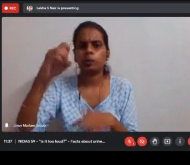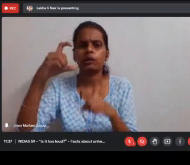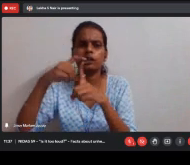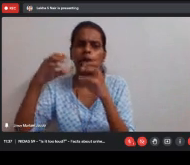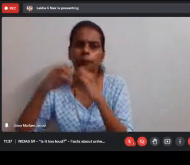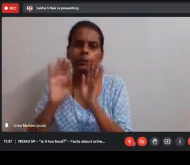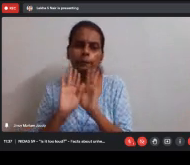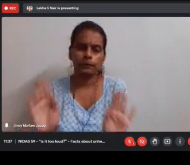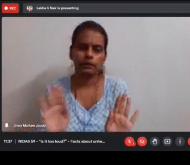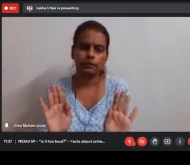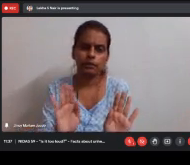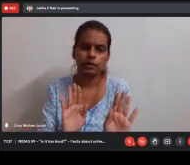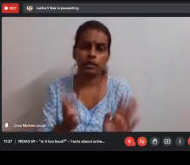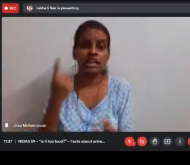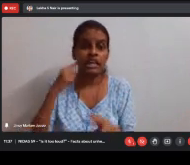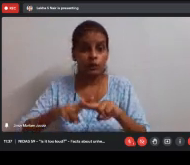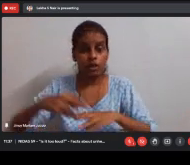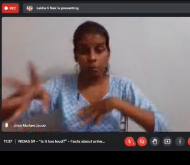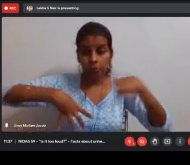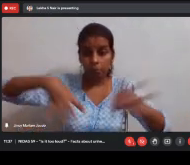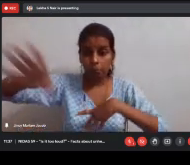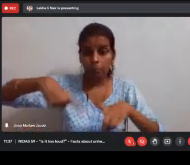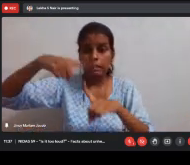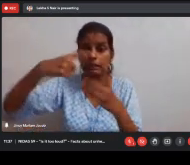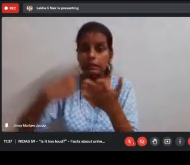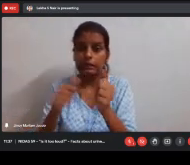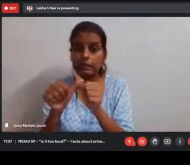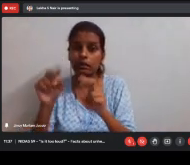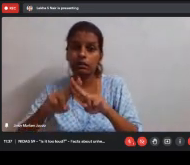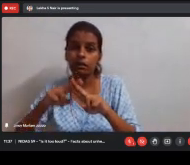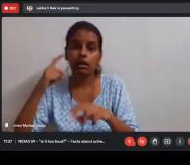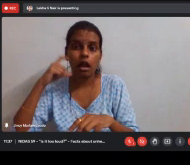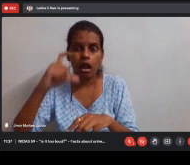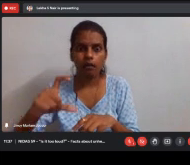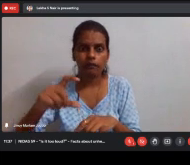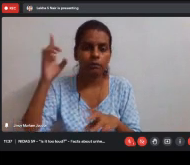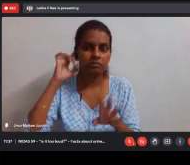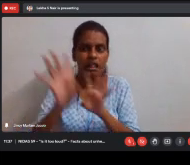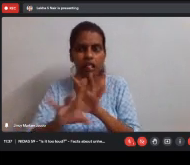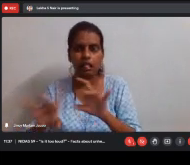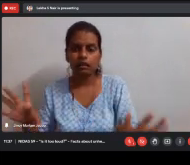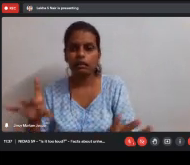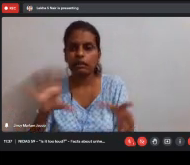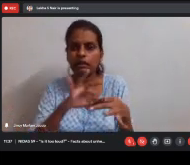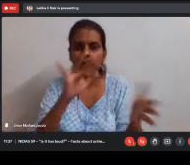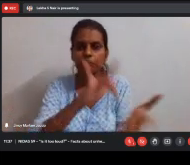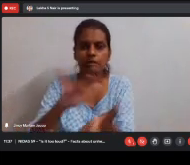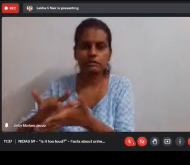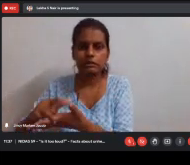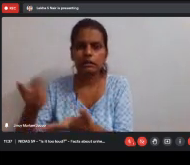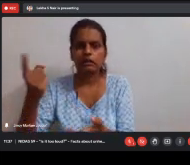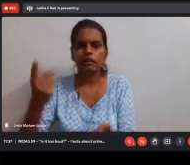പെർമനന്റ് ഡാമേജ് അവിടെ സംഭവിക്കാനായിട്ട്. അപ്പോൾ ഈ ഇതെന്ന് പറയുന്നത് നമ്മൾ വളരെ കോഷ്യസ് ആയിട്ടിരിക്കണം. നമുക്ക് നോർമൽ കോൺവെർസേഷൻ